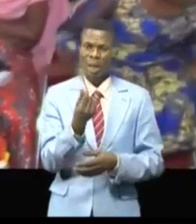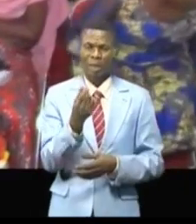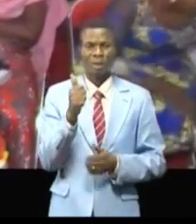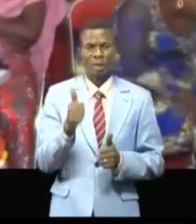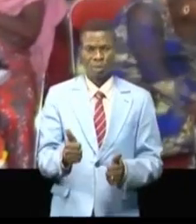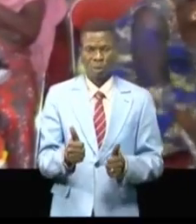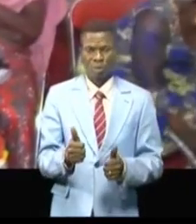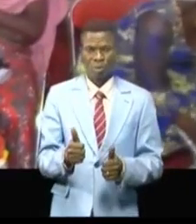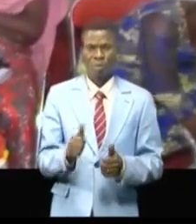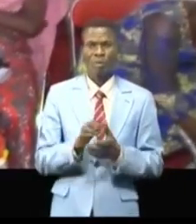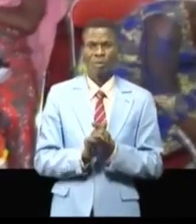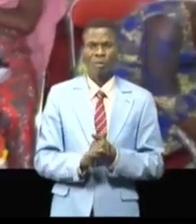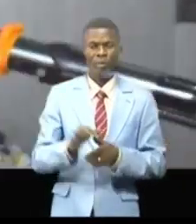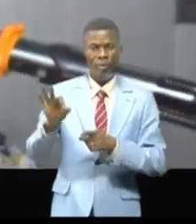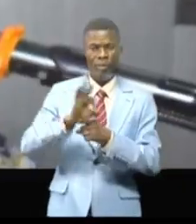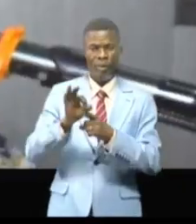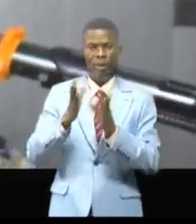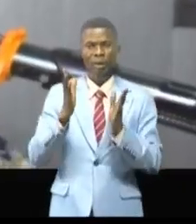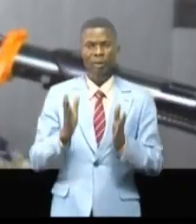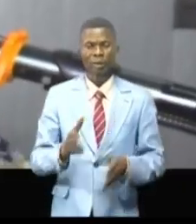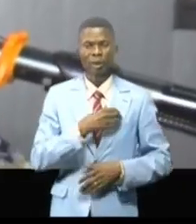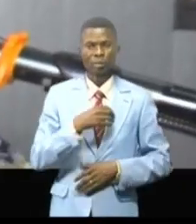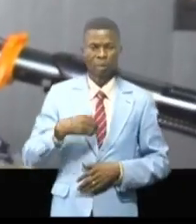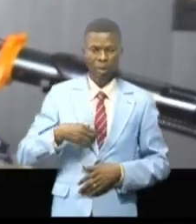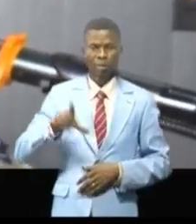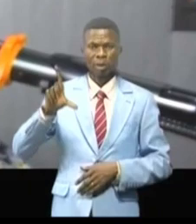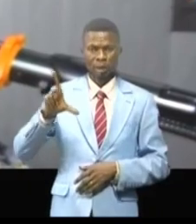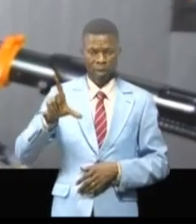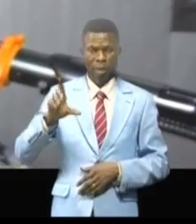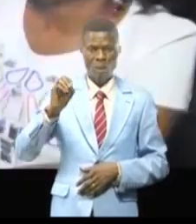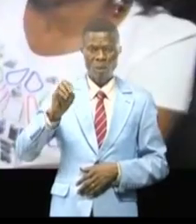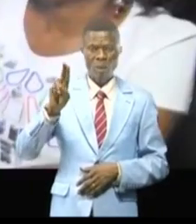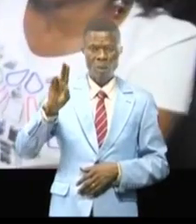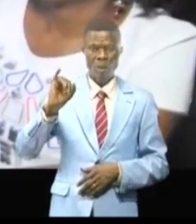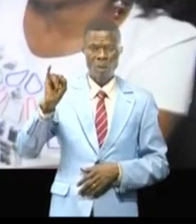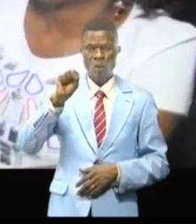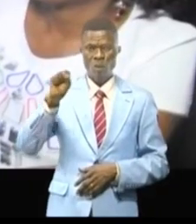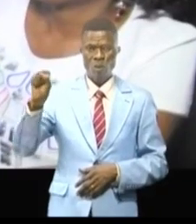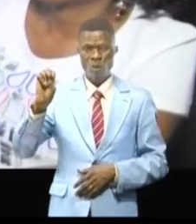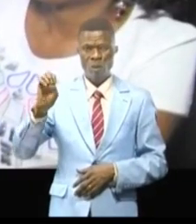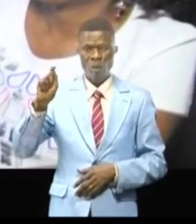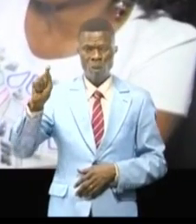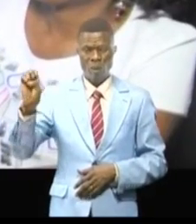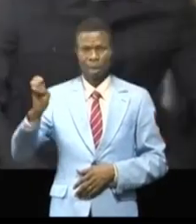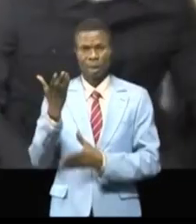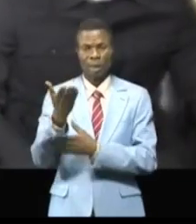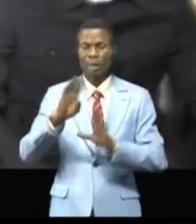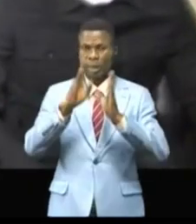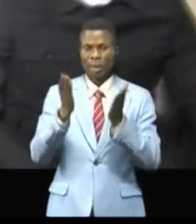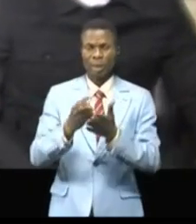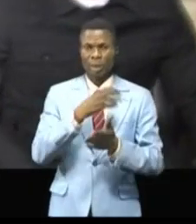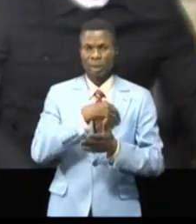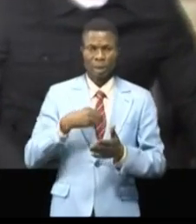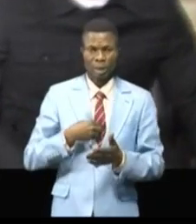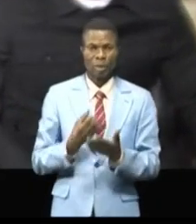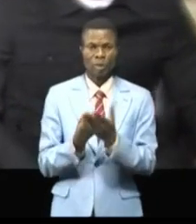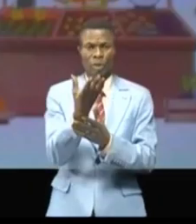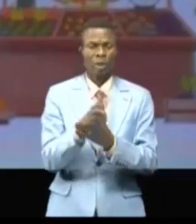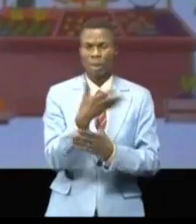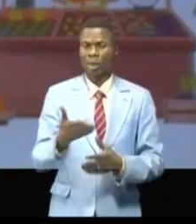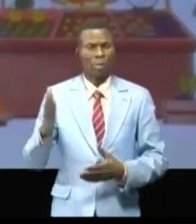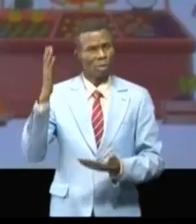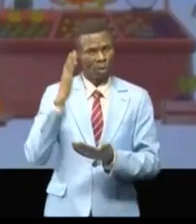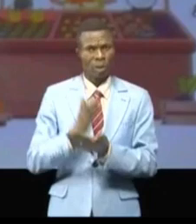Éducation financière. La formatrice Lisette Toumba de Equity Bank a appelé les participantes à éviter les dépenses